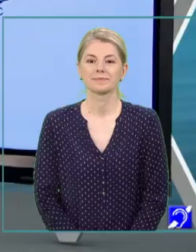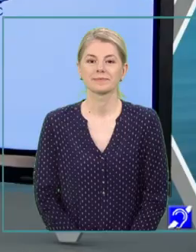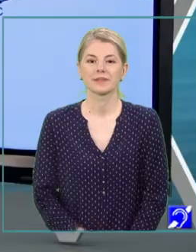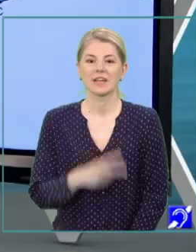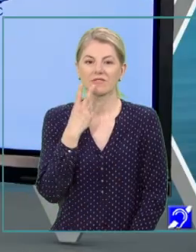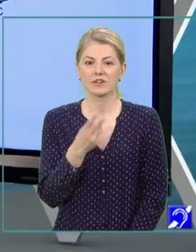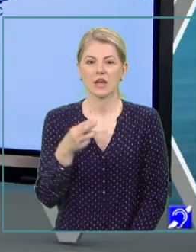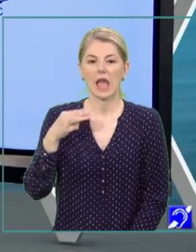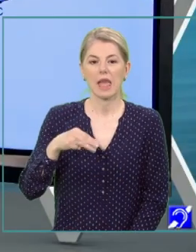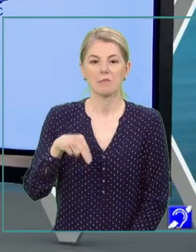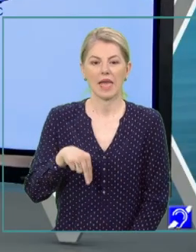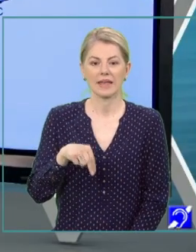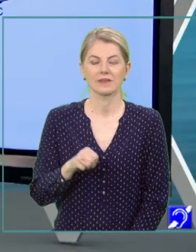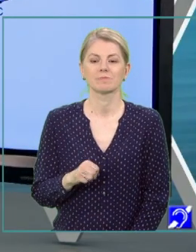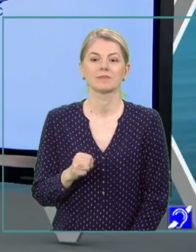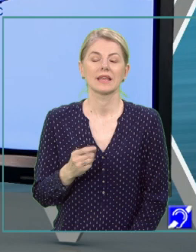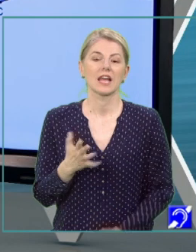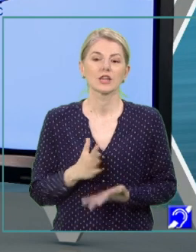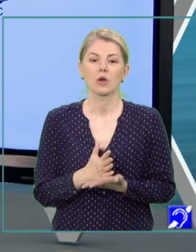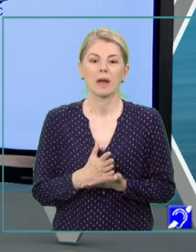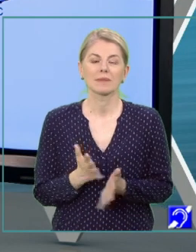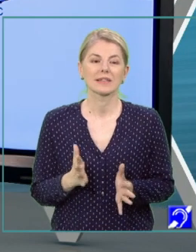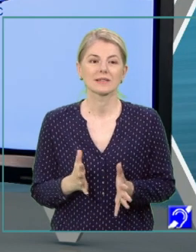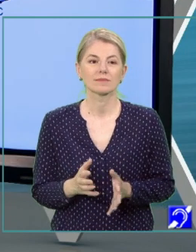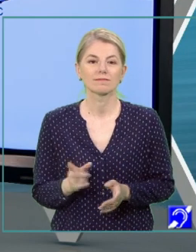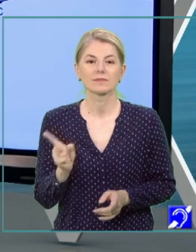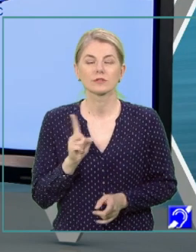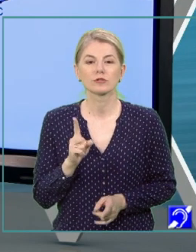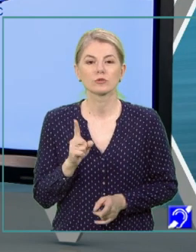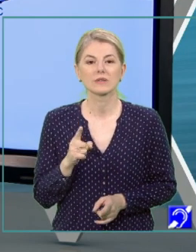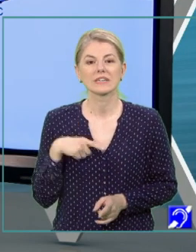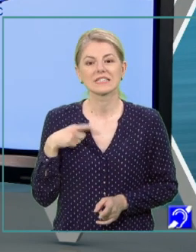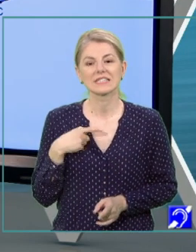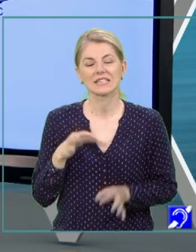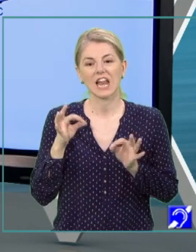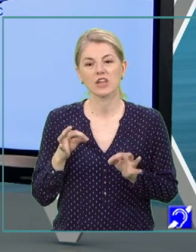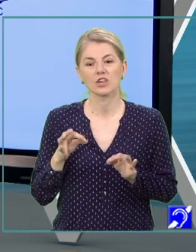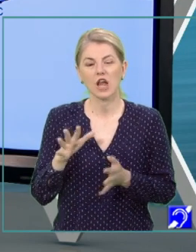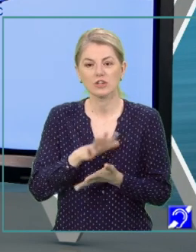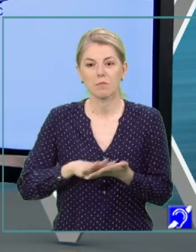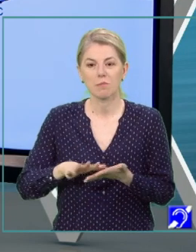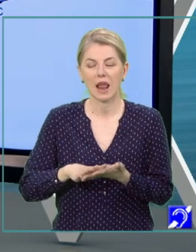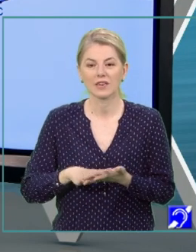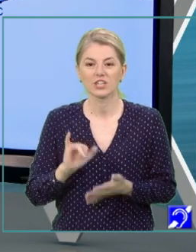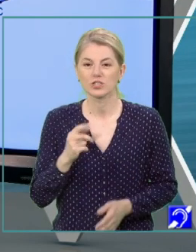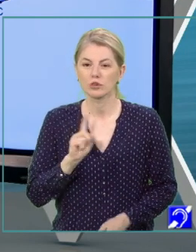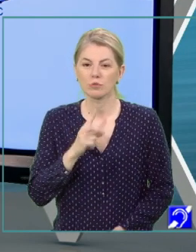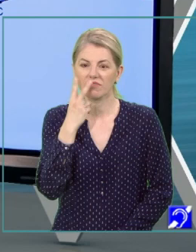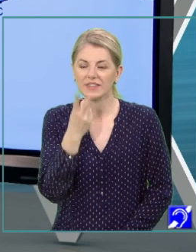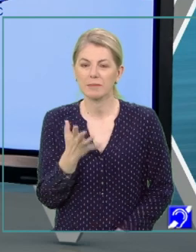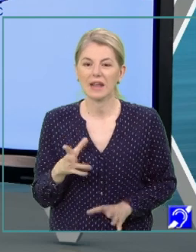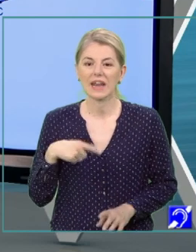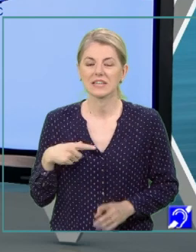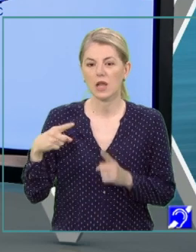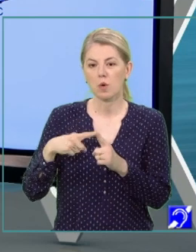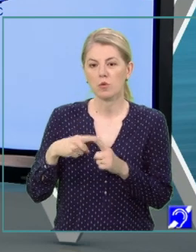vedeți și pe MN, deocamdată nu sunt în același plan și nu vedem care este